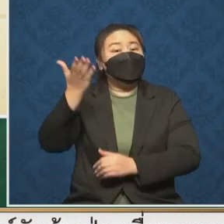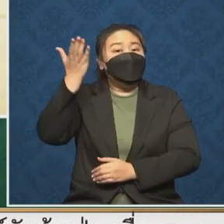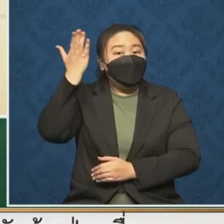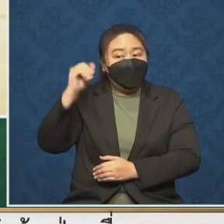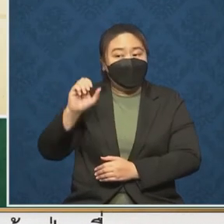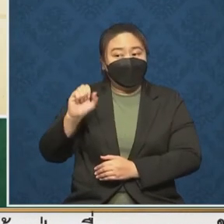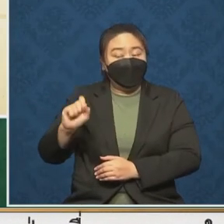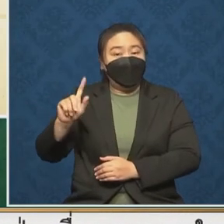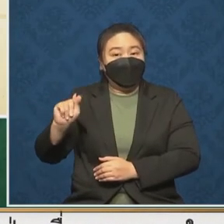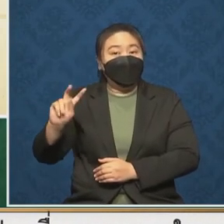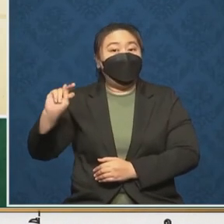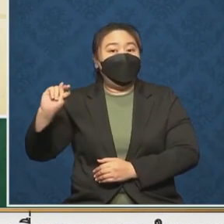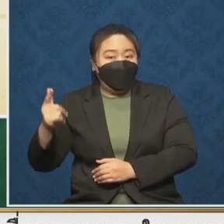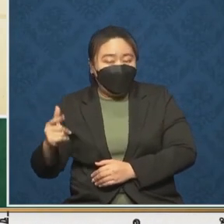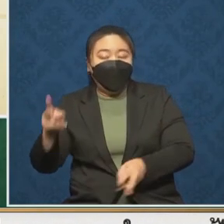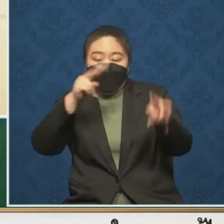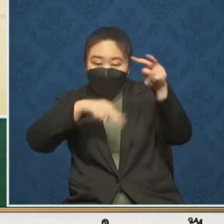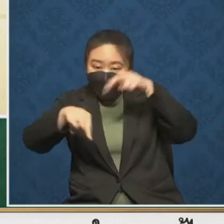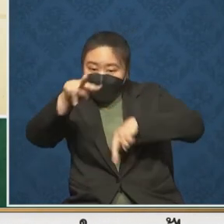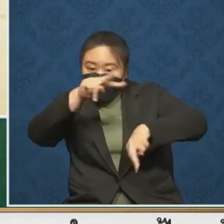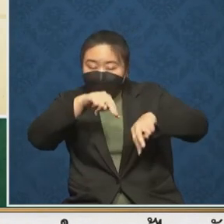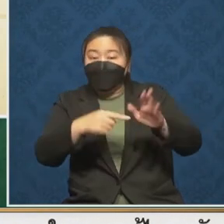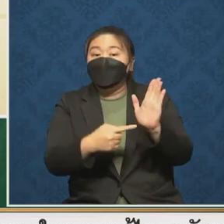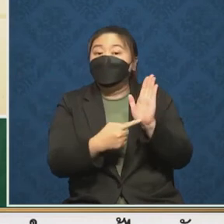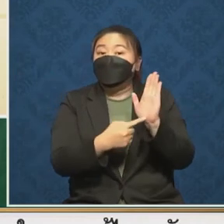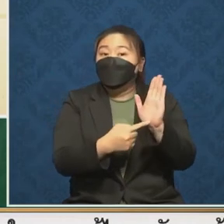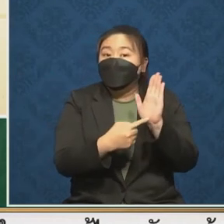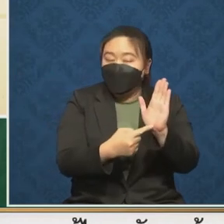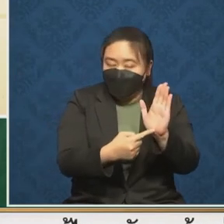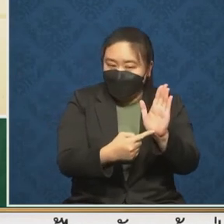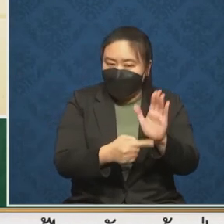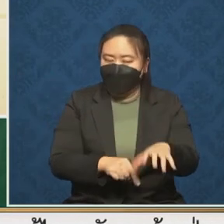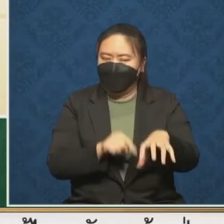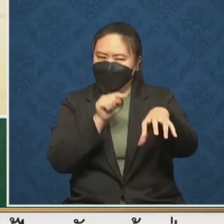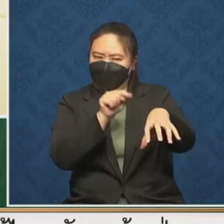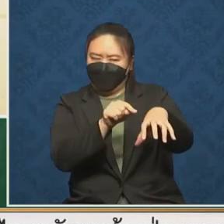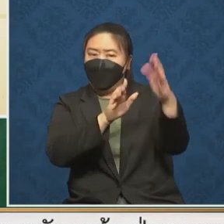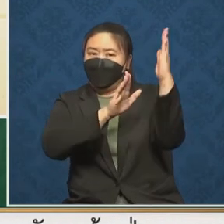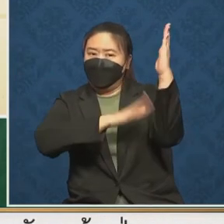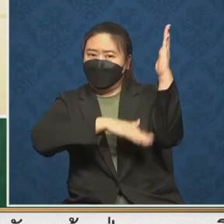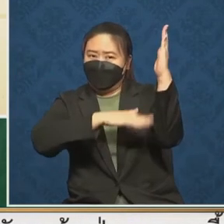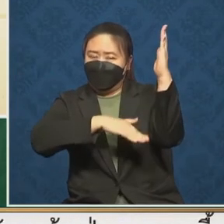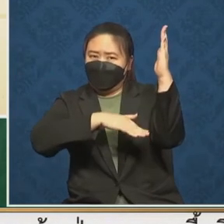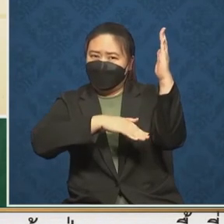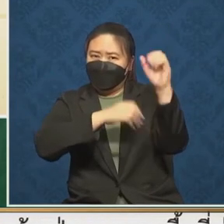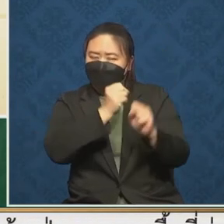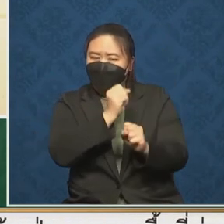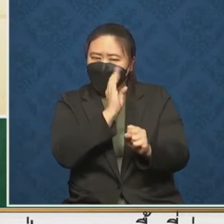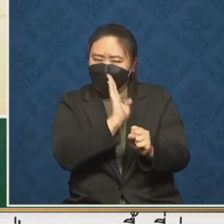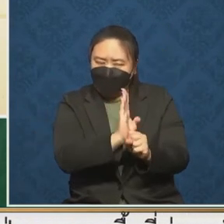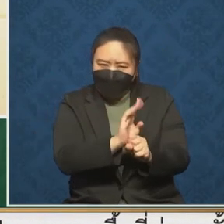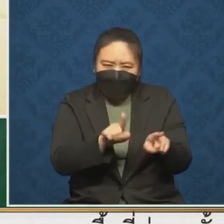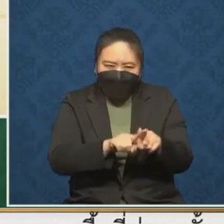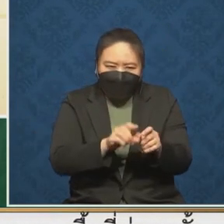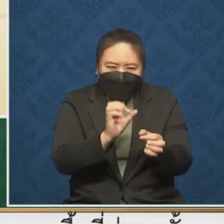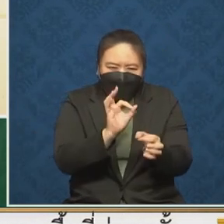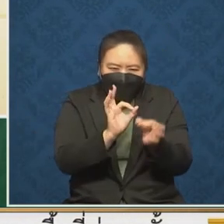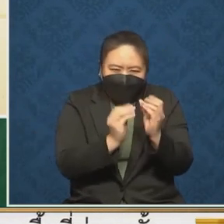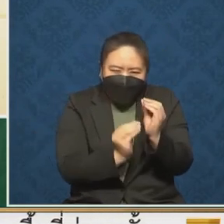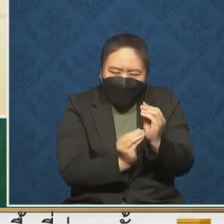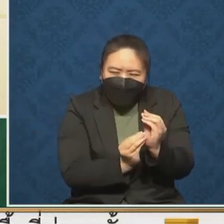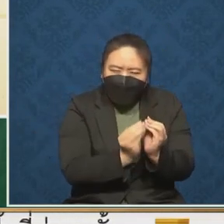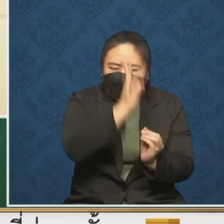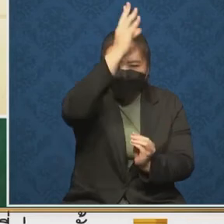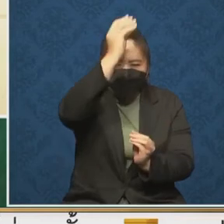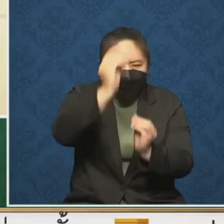ถิ่นเช่นท่านไปตรวจสอบบุญบ้องไฟภาคใต้พบท่านบอกว่าไม่ใช่วัฒน